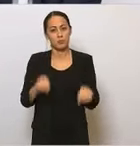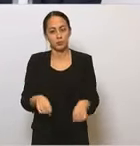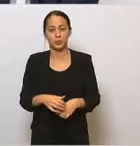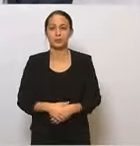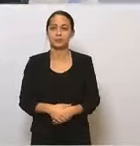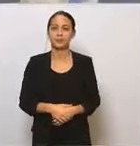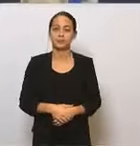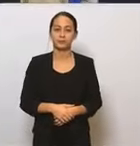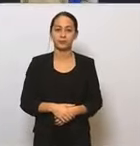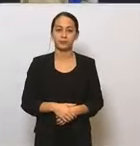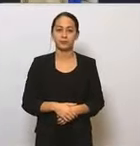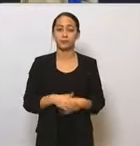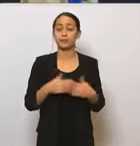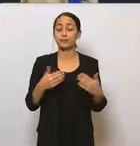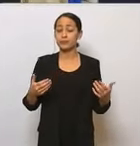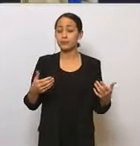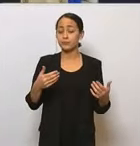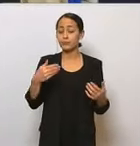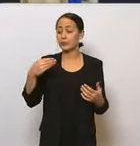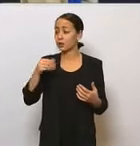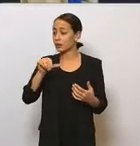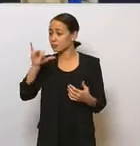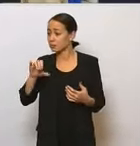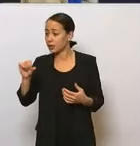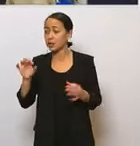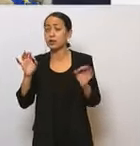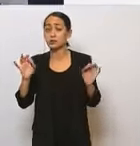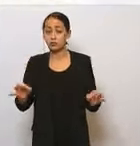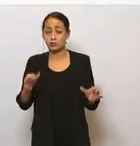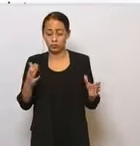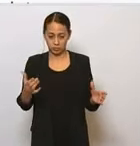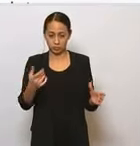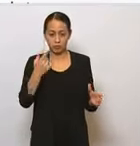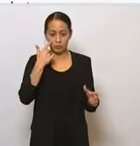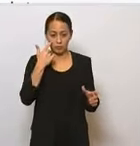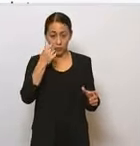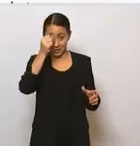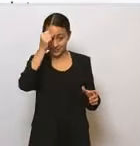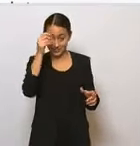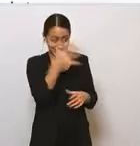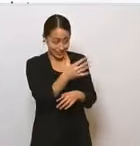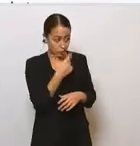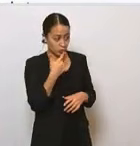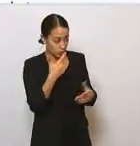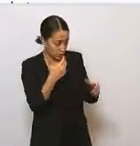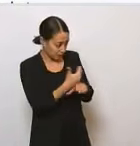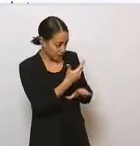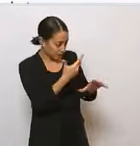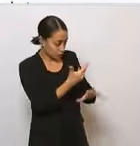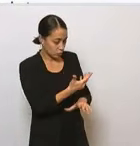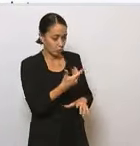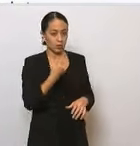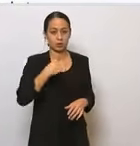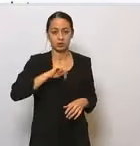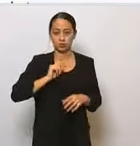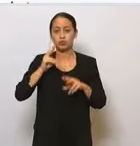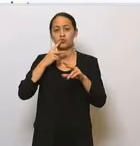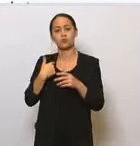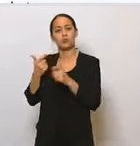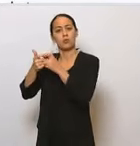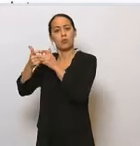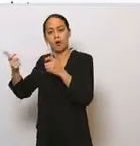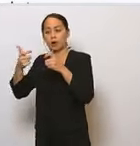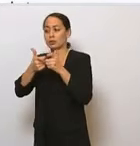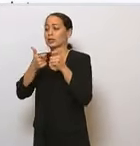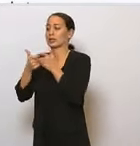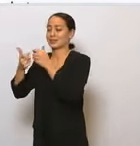C'est la vue de ce qui se passe aux États-Unis. Ce que je vois effectivement, c'est que au cours de toutes les discussions qu'on peut avoir avec les différents organismes à la fois européens et étrangers, on